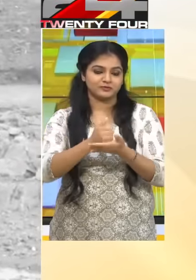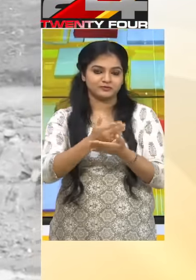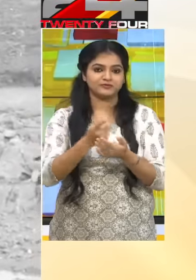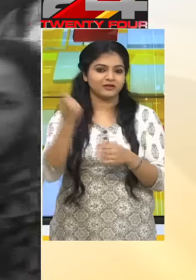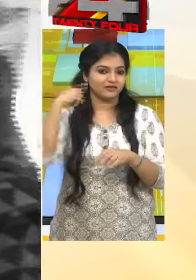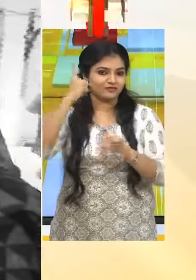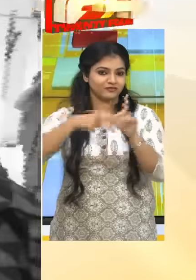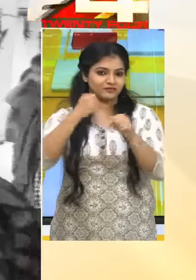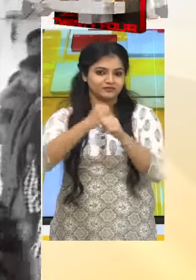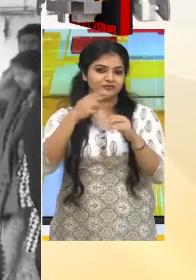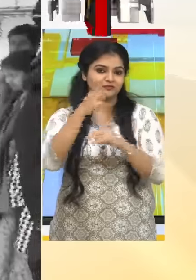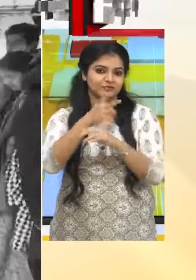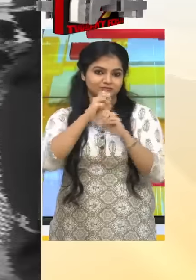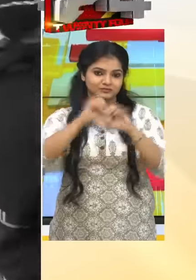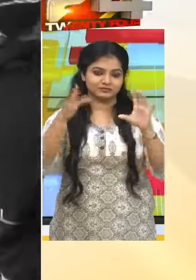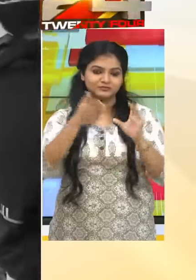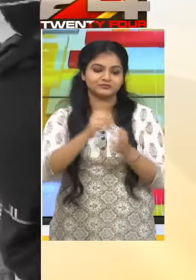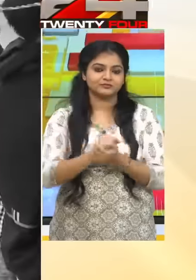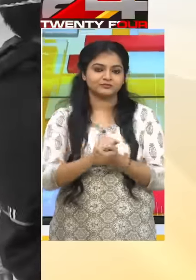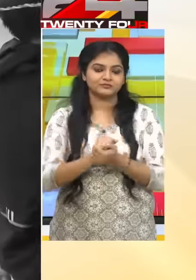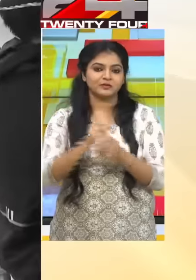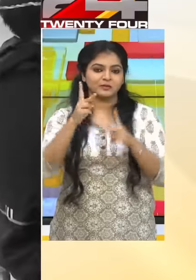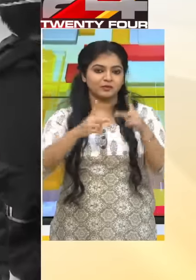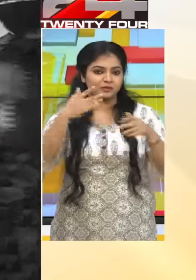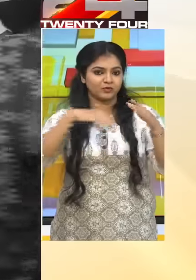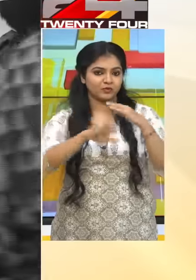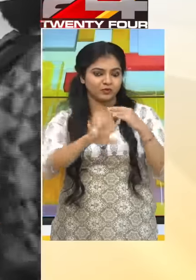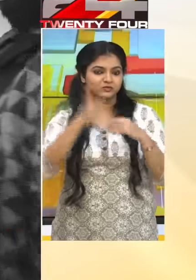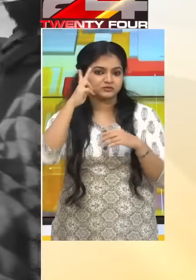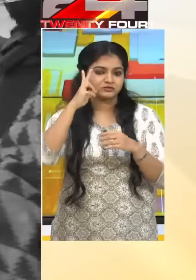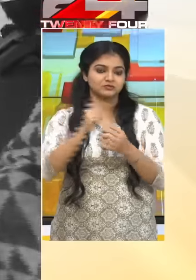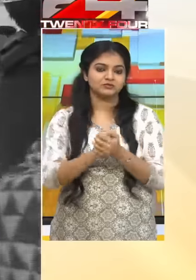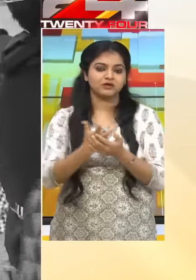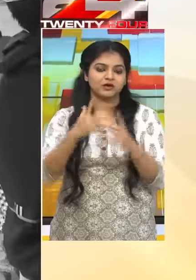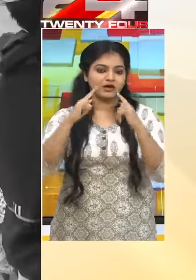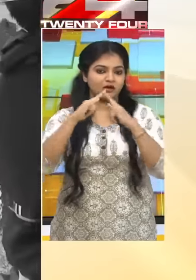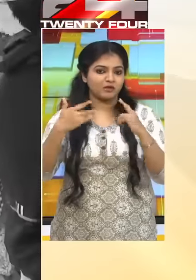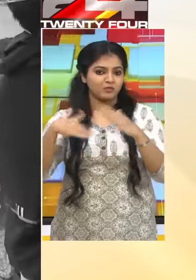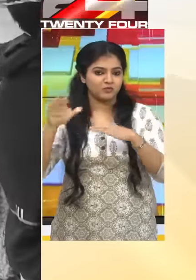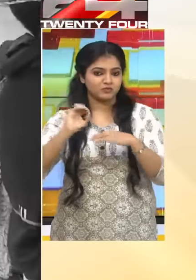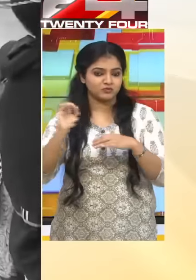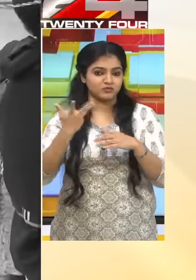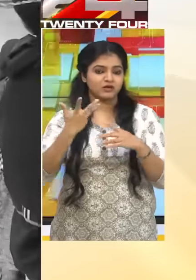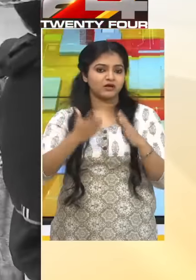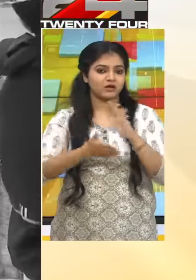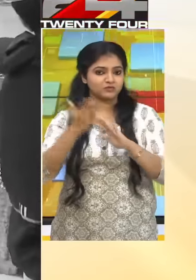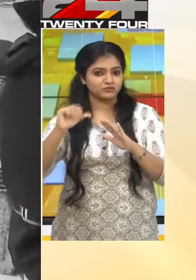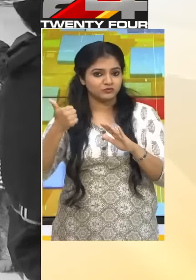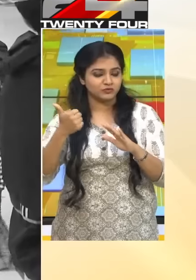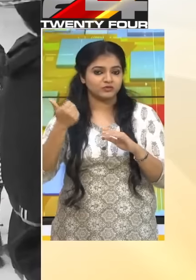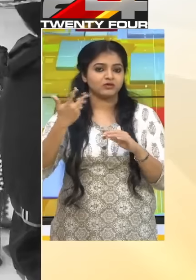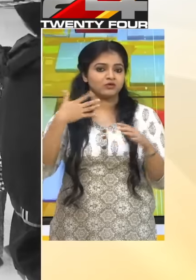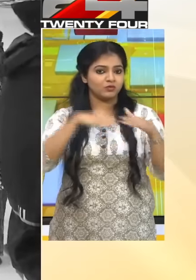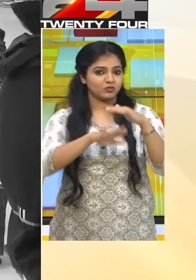രക്ഷാപ്രവർത്തനം നടക്കുക. അതിന്റെ ഉള്ളിൽ ആൾക്കാരുണ്ട് എന്നുള്ള അറിയാം, പക്ഷെ അവരിതുവരെ ക്യാമ്പിലേക്ക് എത്തിയിട്ടില്ല. ഇനി എവിടെയെങ്കിലും കയറി നിൽക്കുന്നുണ്ടോ, രക്ഷപ്പെട്ടിട്ടുണ്ടോ എന്നൊന്നും